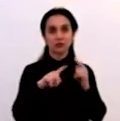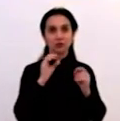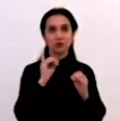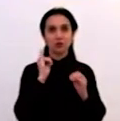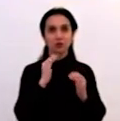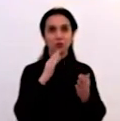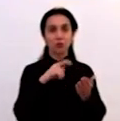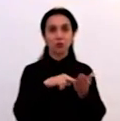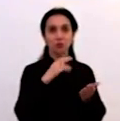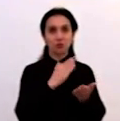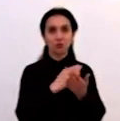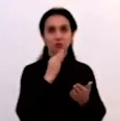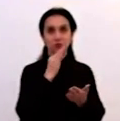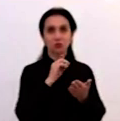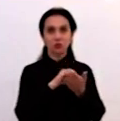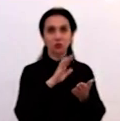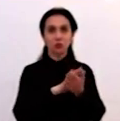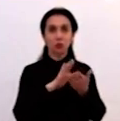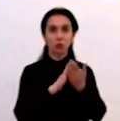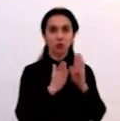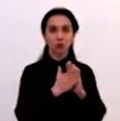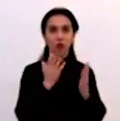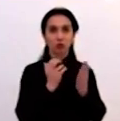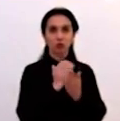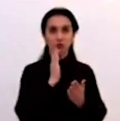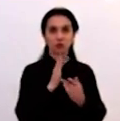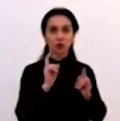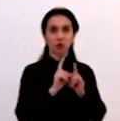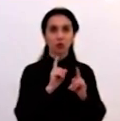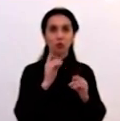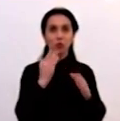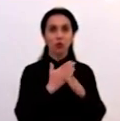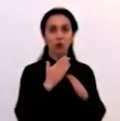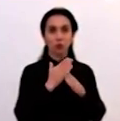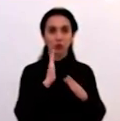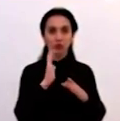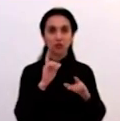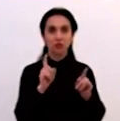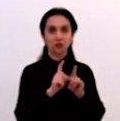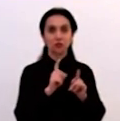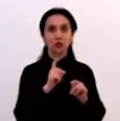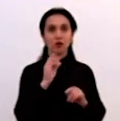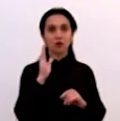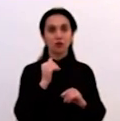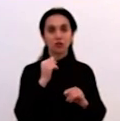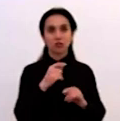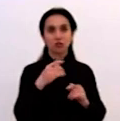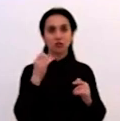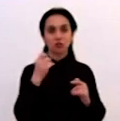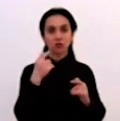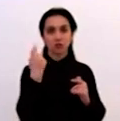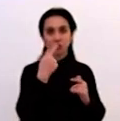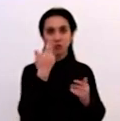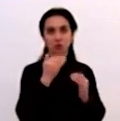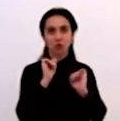salbiy baholanishni joriy etilgan muhitni hosil qilish va qo'llab-quvvatlash. Uchinchisi jismoniy.